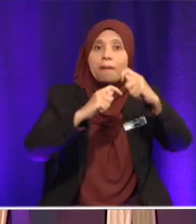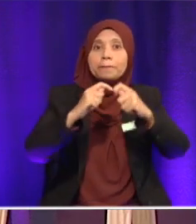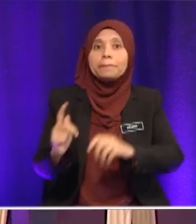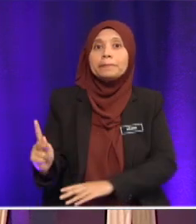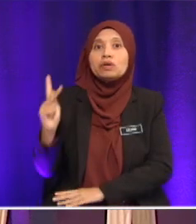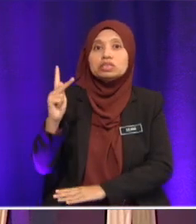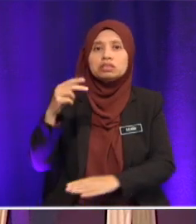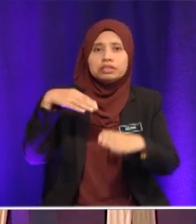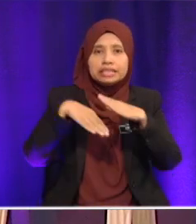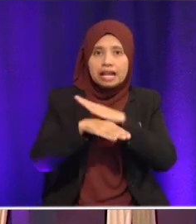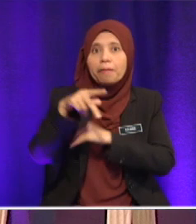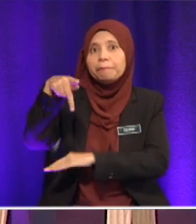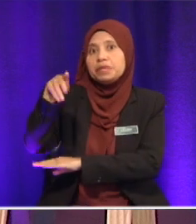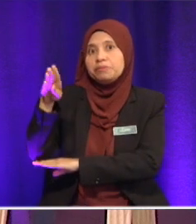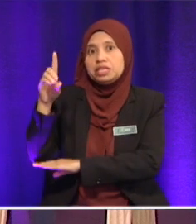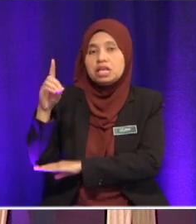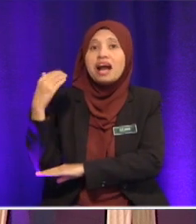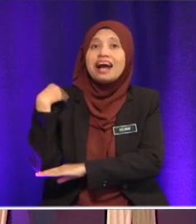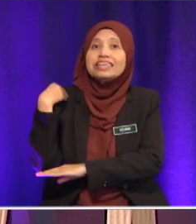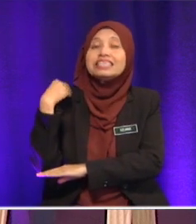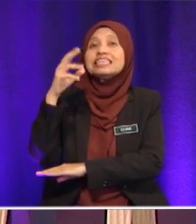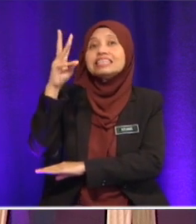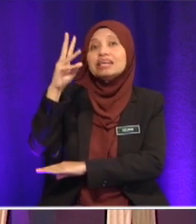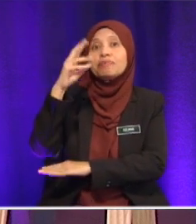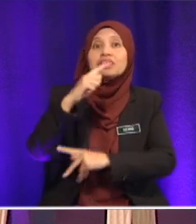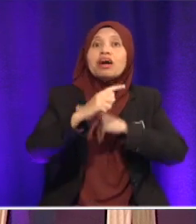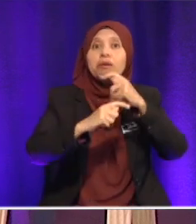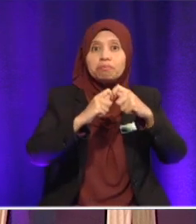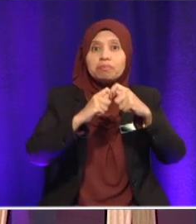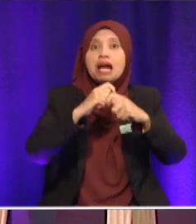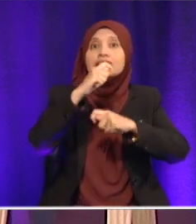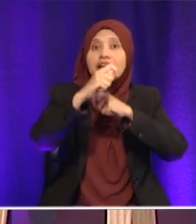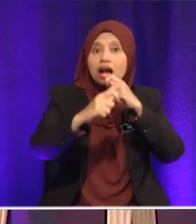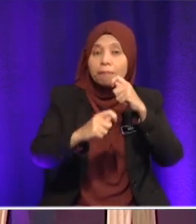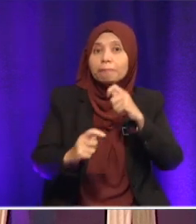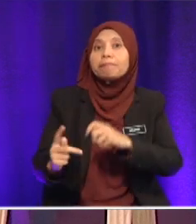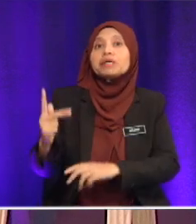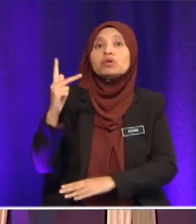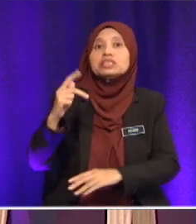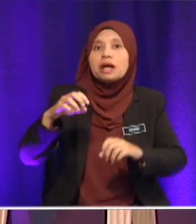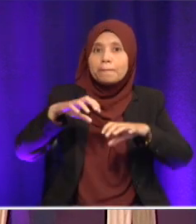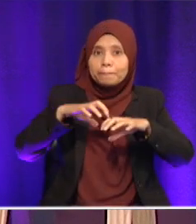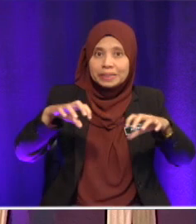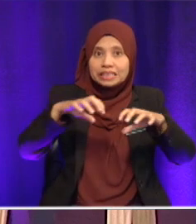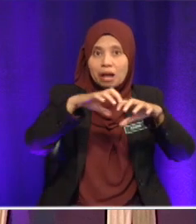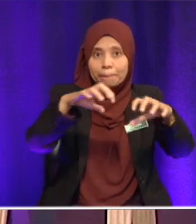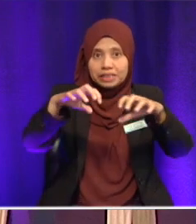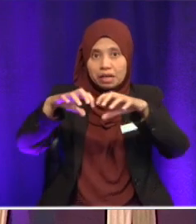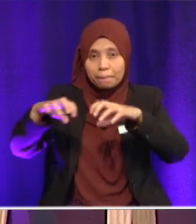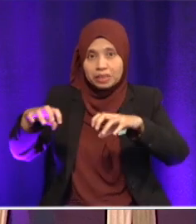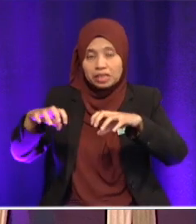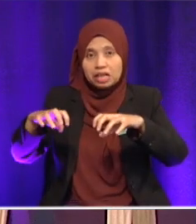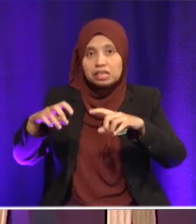ini kita ada 6 tahap penguasaan dan tahap penguasaan ini kita pecahkan pada tahap penguasaan satu